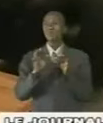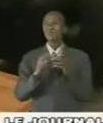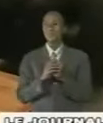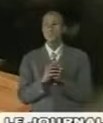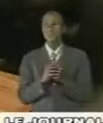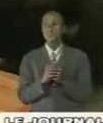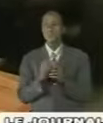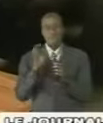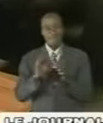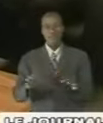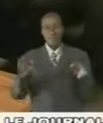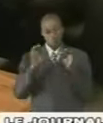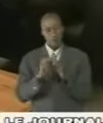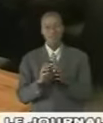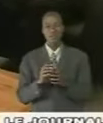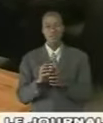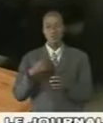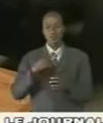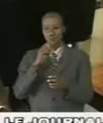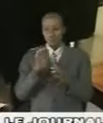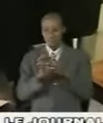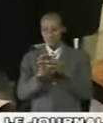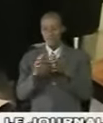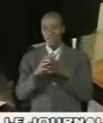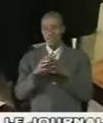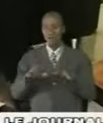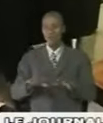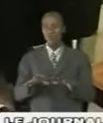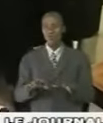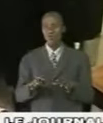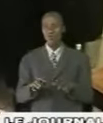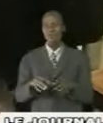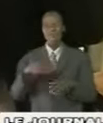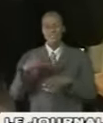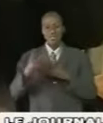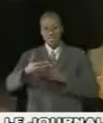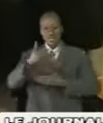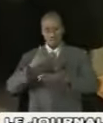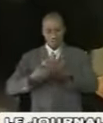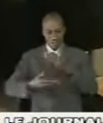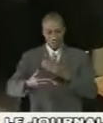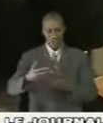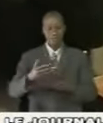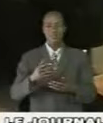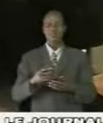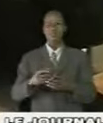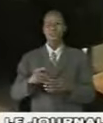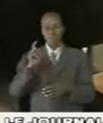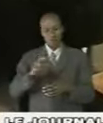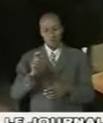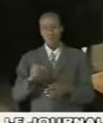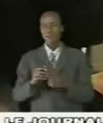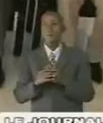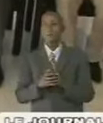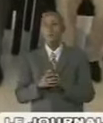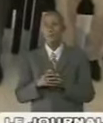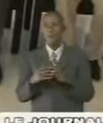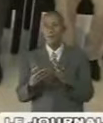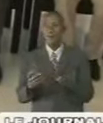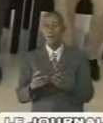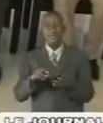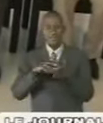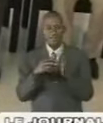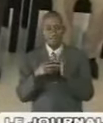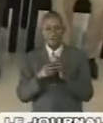mixte qui est créée depuis 1981, qui pourrait se tenir soit ici à Kinshasa, soit à Abuja. Je veux dire qu'il y a l'excellence